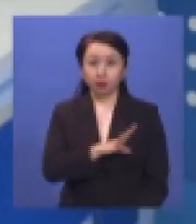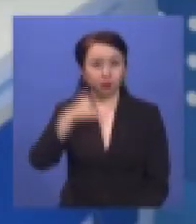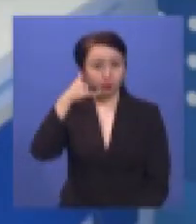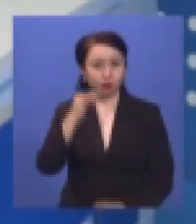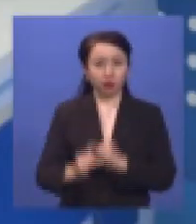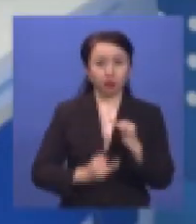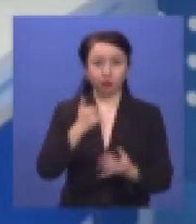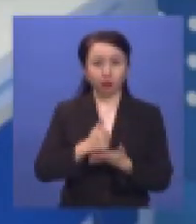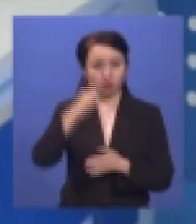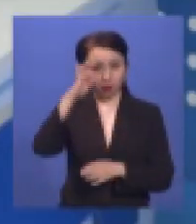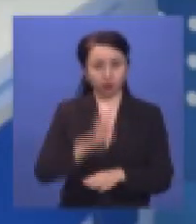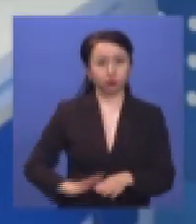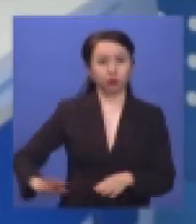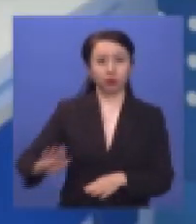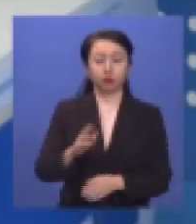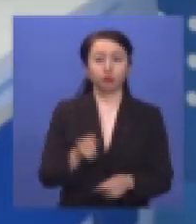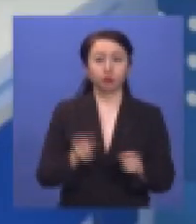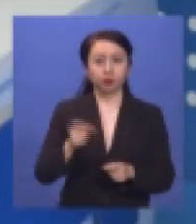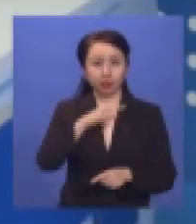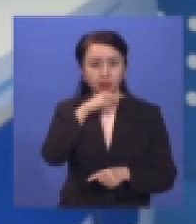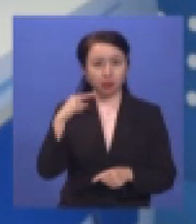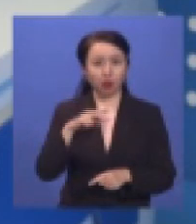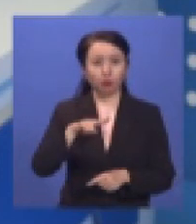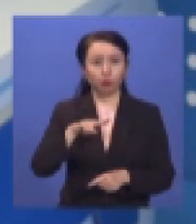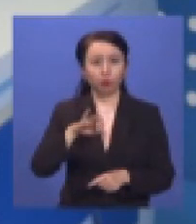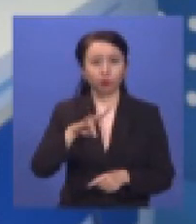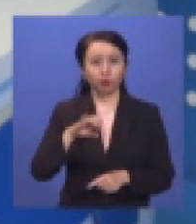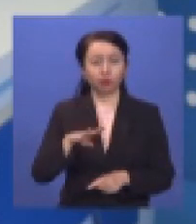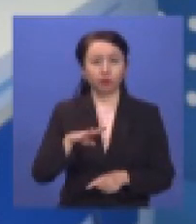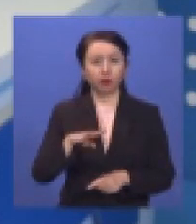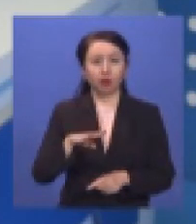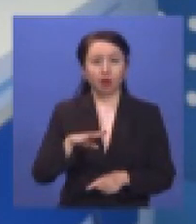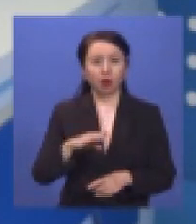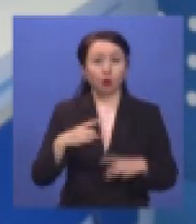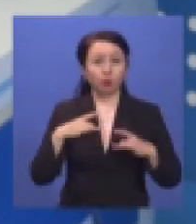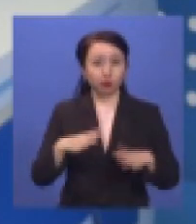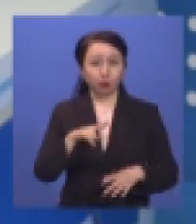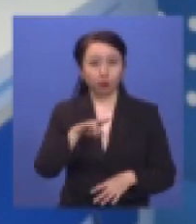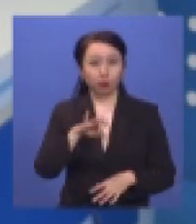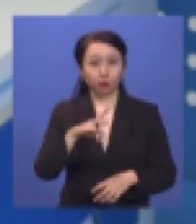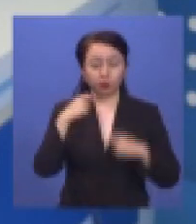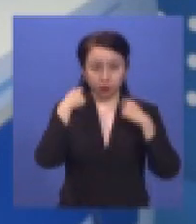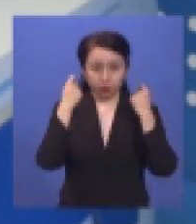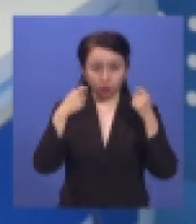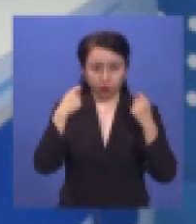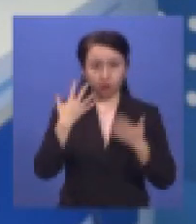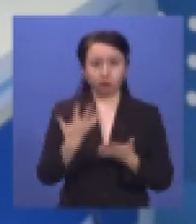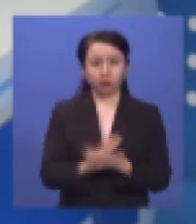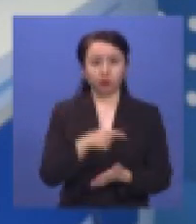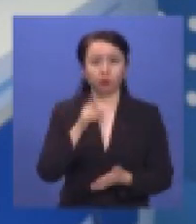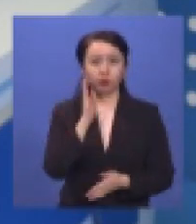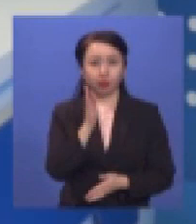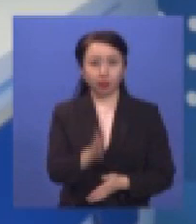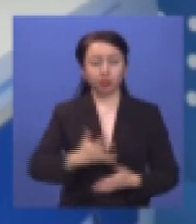Состоялся телефонный разговор главы государства с президентом России Владимиром Путиным. Касым Жомарт Токаев поздравил Владимира Путина с днем рождения, пожелав